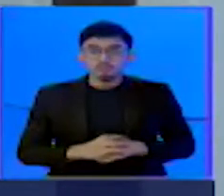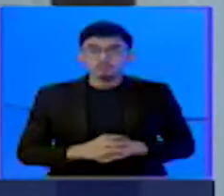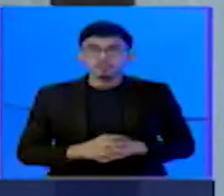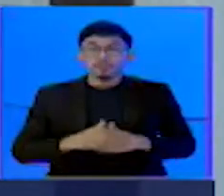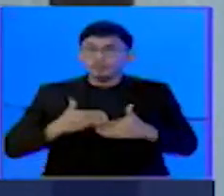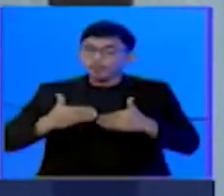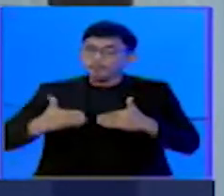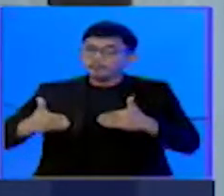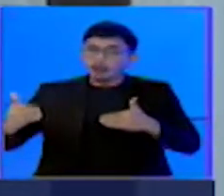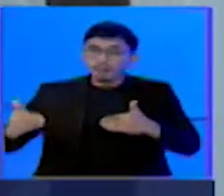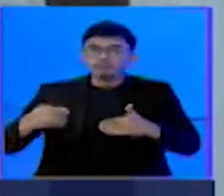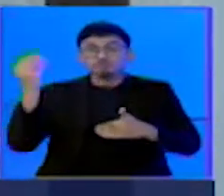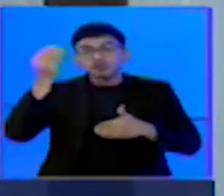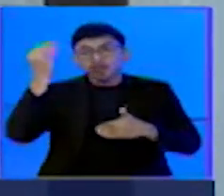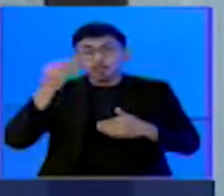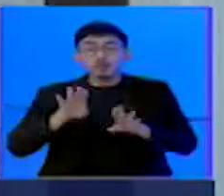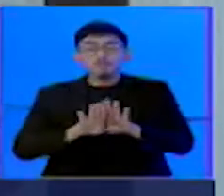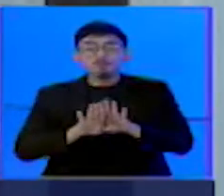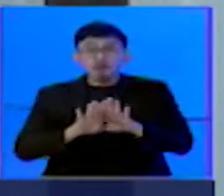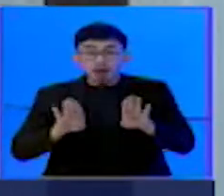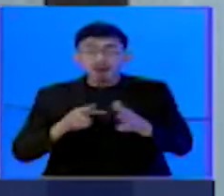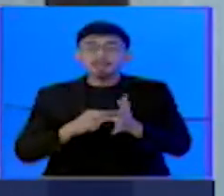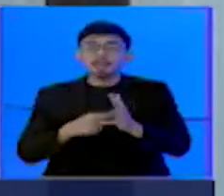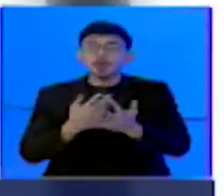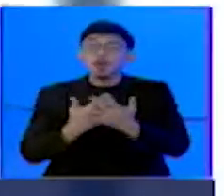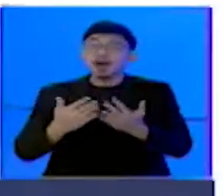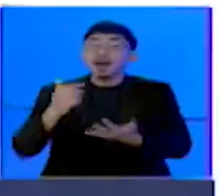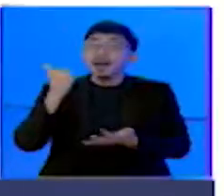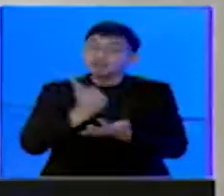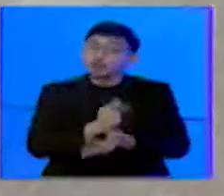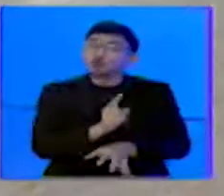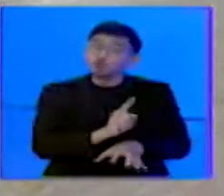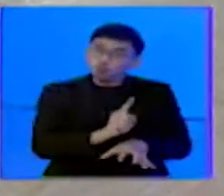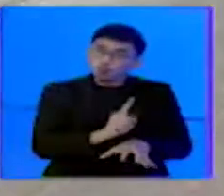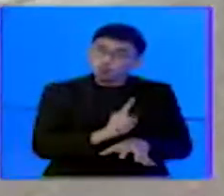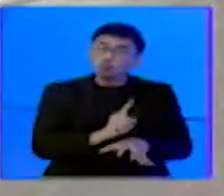dari warga lokal dulu, belum warga di luar Jawa Barat.